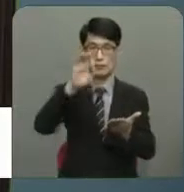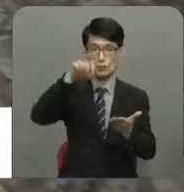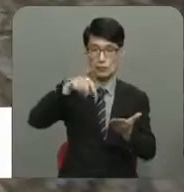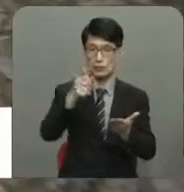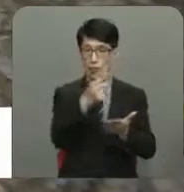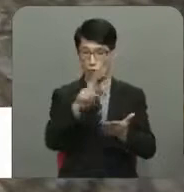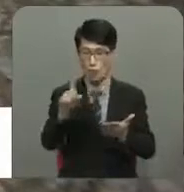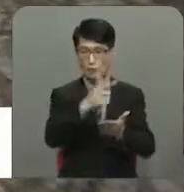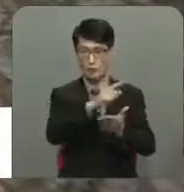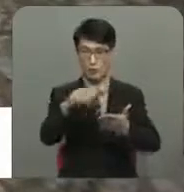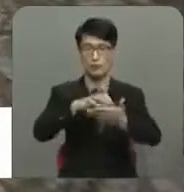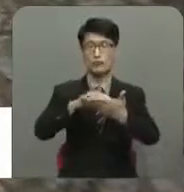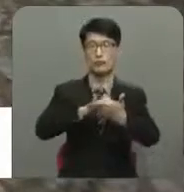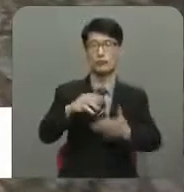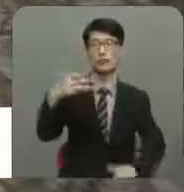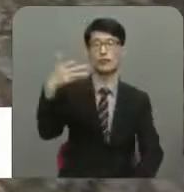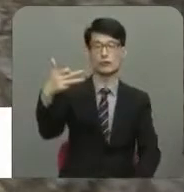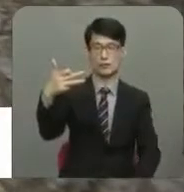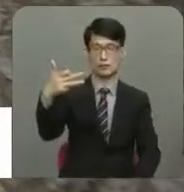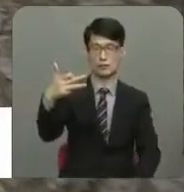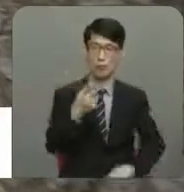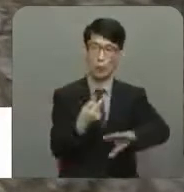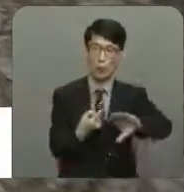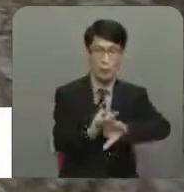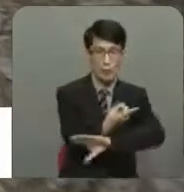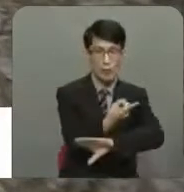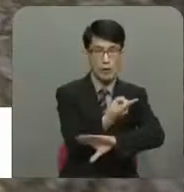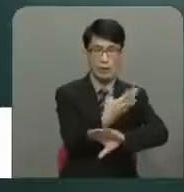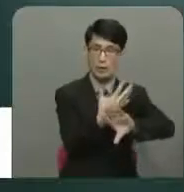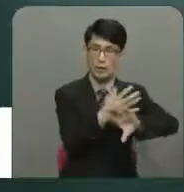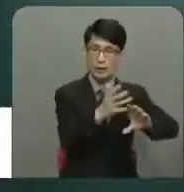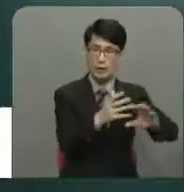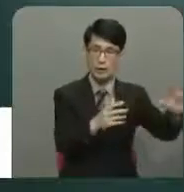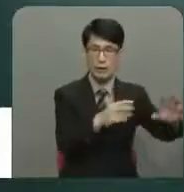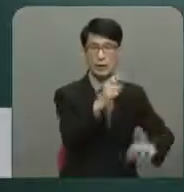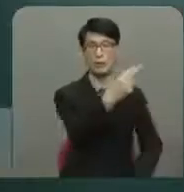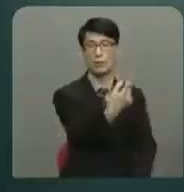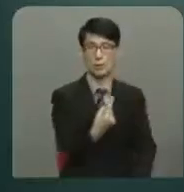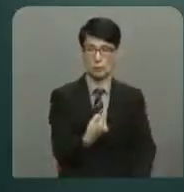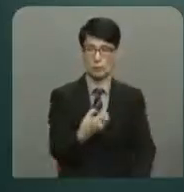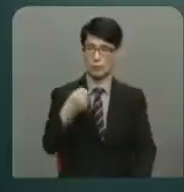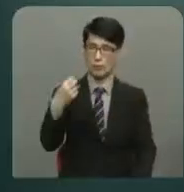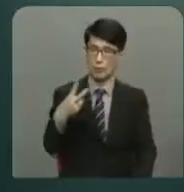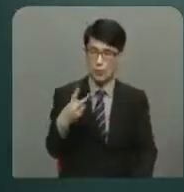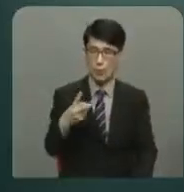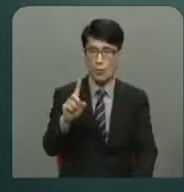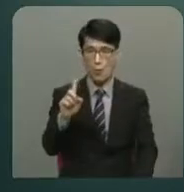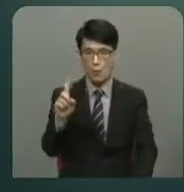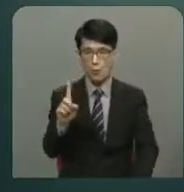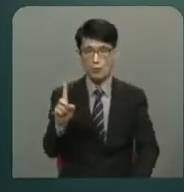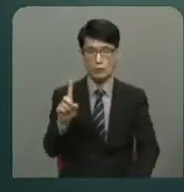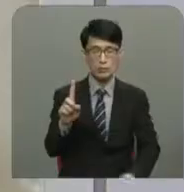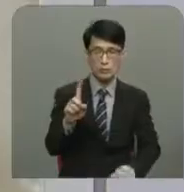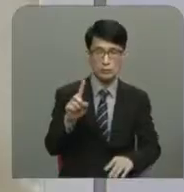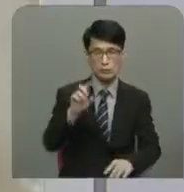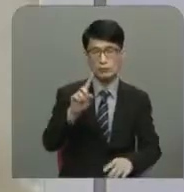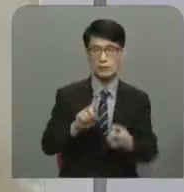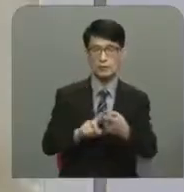모두 18점입니다. 해외로 반출됐다가 돌아왔거나 소재조차 확인되지도 않았던 작품도 있습니다.